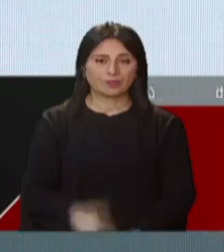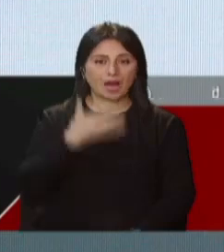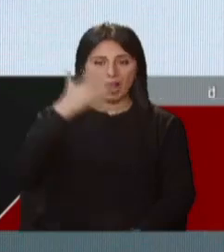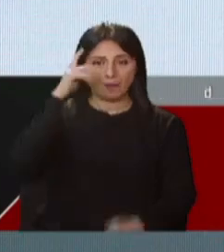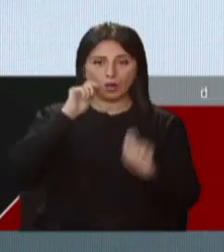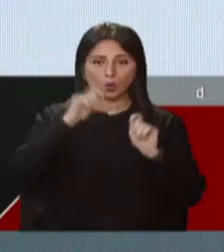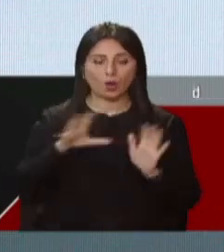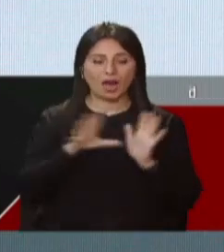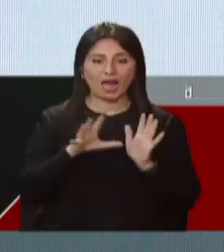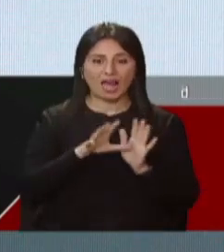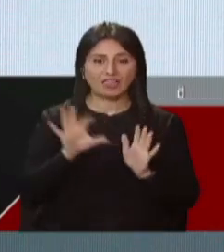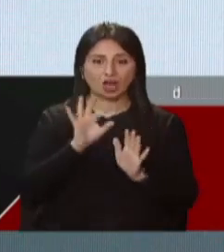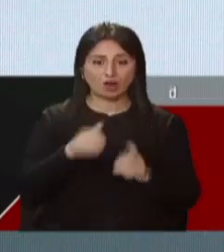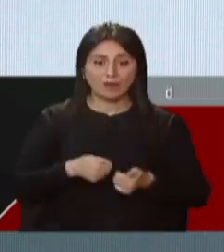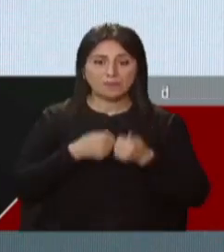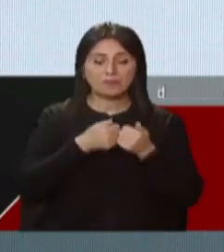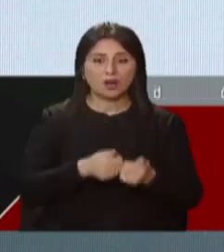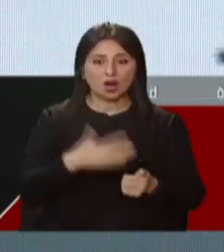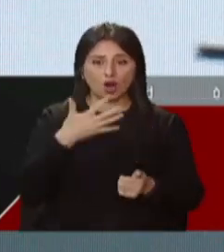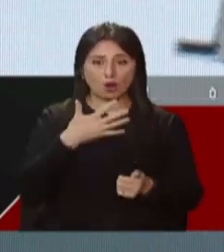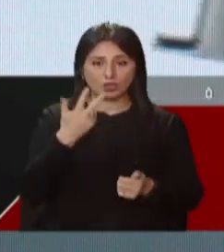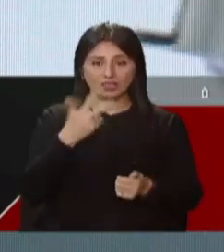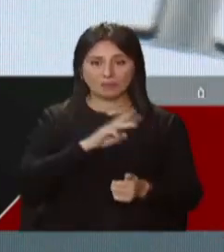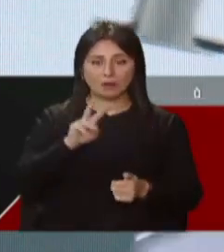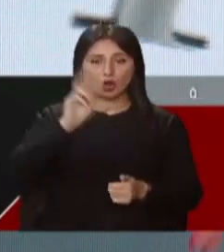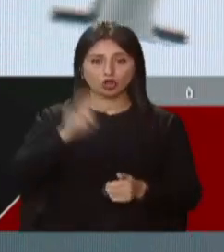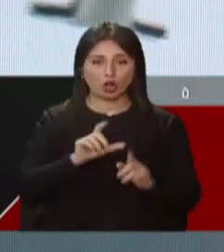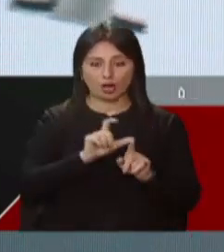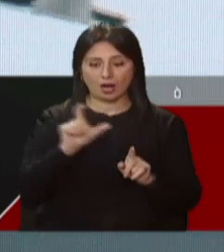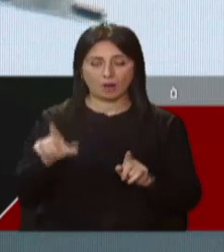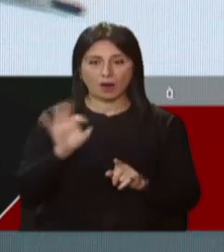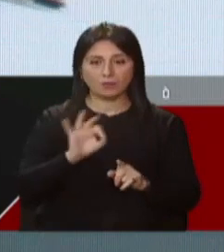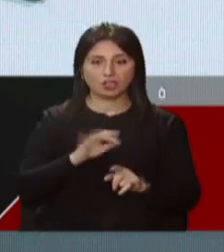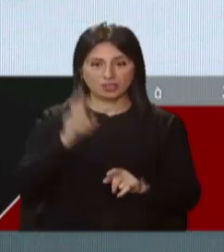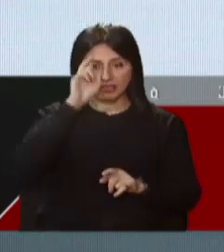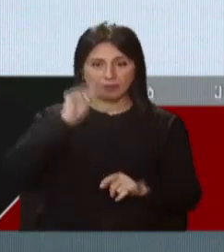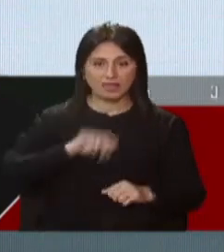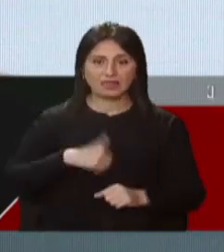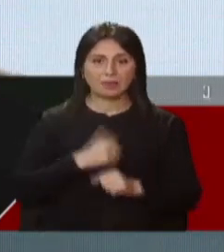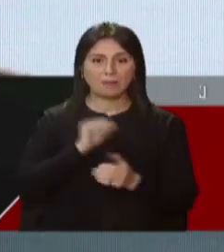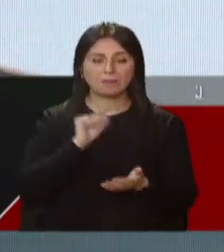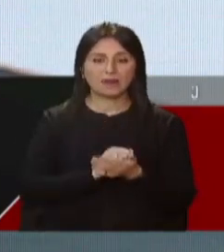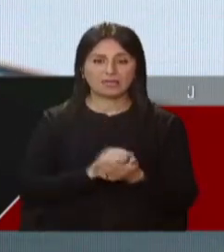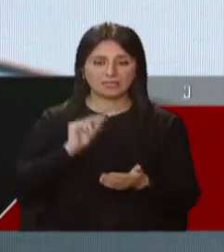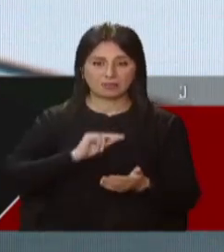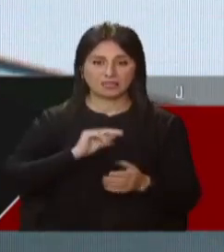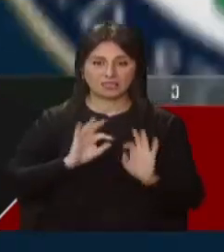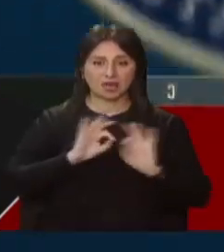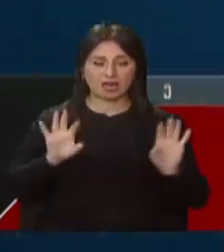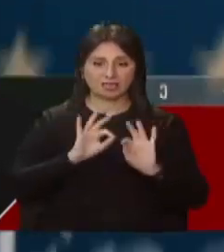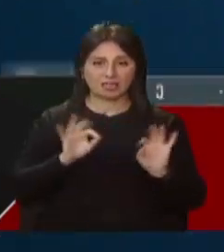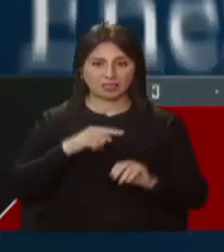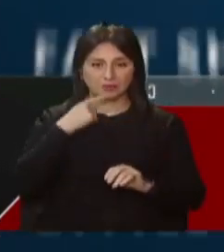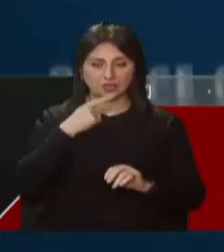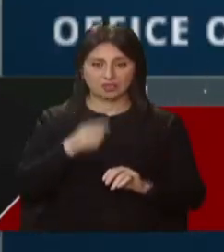America Ucraina se energosectoris da sahmare bod ormuzet samet milion dolars gamo ocops amis asagab sahamtsepo departamentis presam sahulis mer gavtselebul